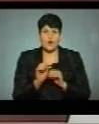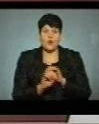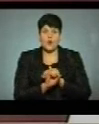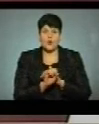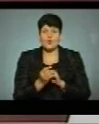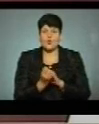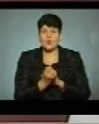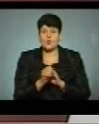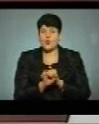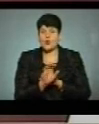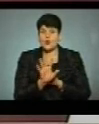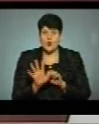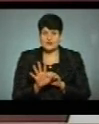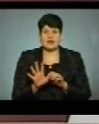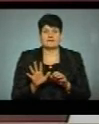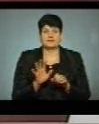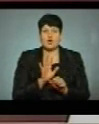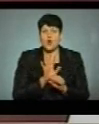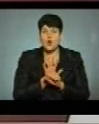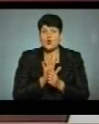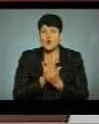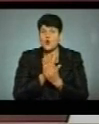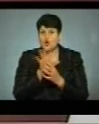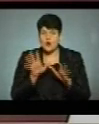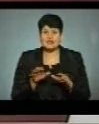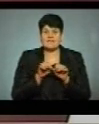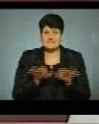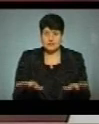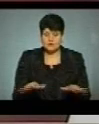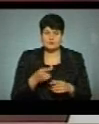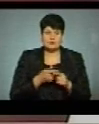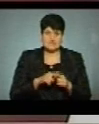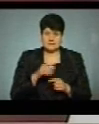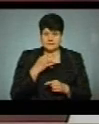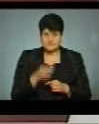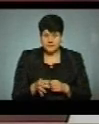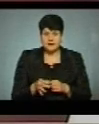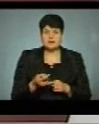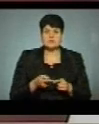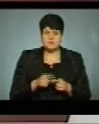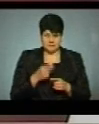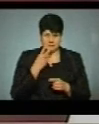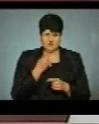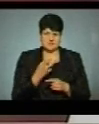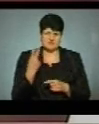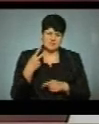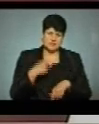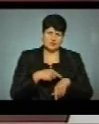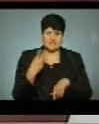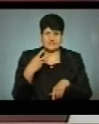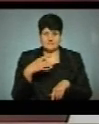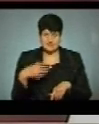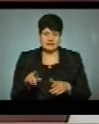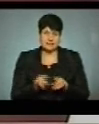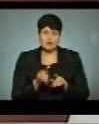на брифінгу повідомив начальник міського відділу охорони здоров'я та медичного забезпечення Василь Данчак. Більше про це дивіться о 20:30, а також